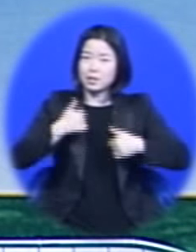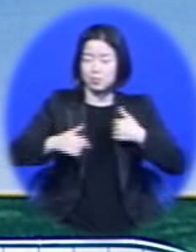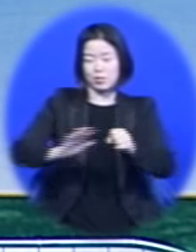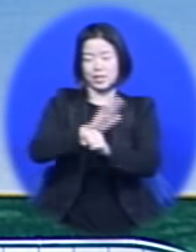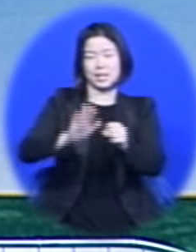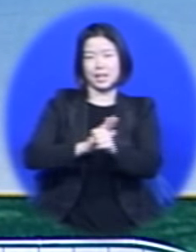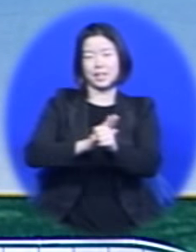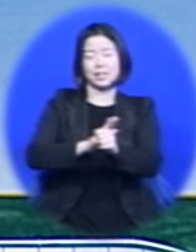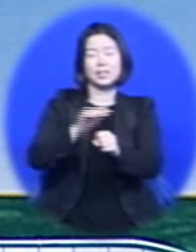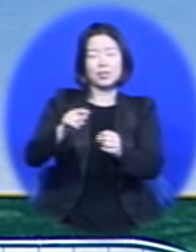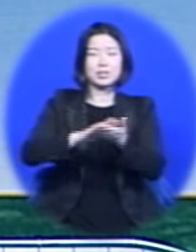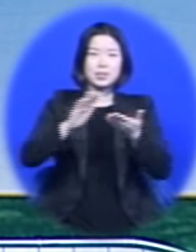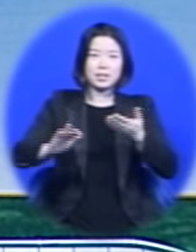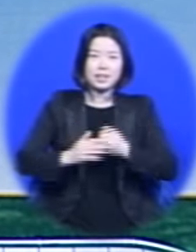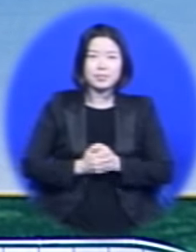것이죠.